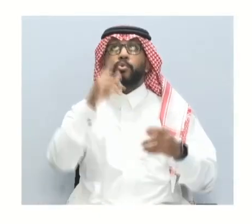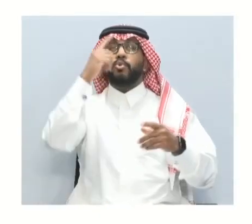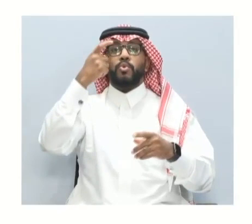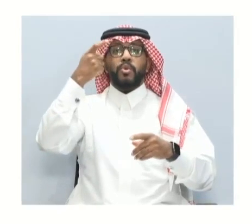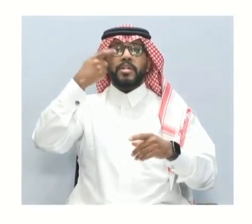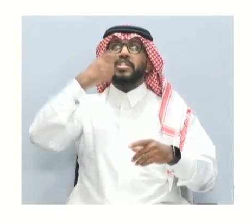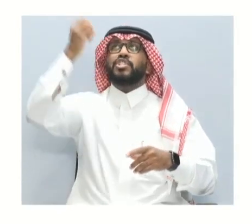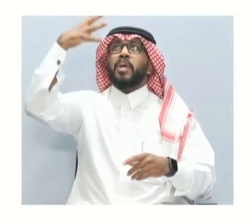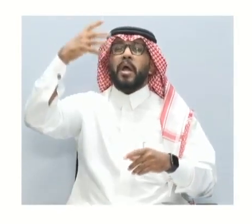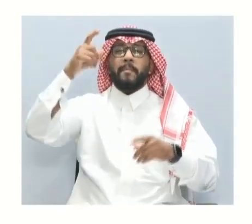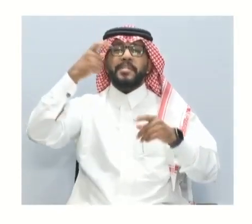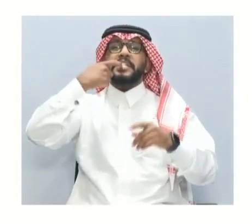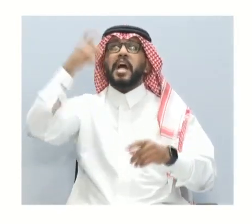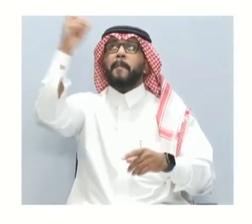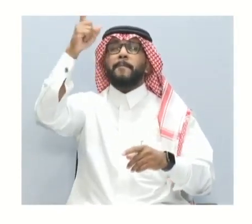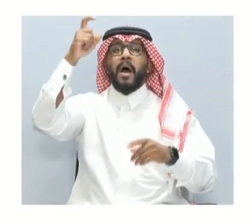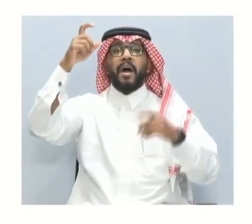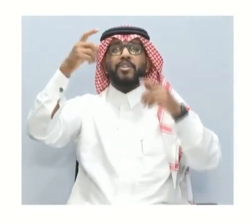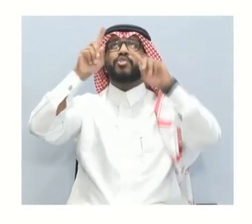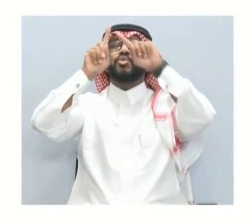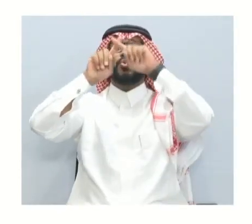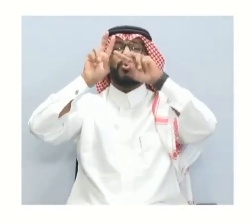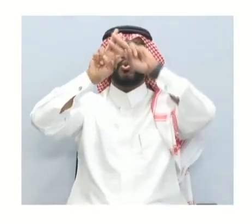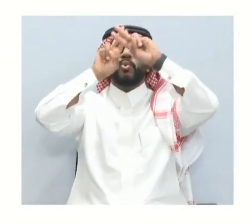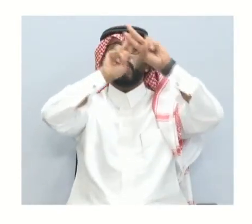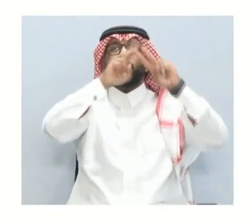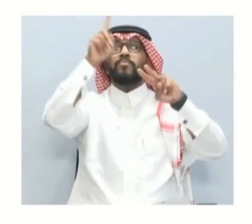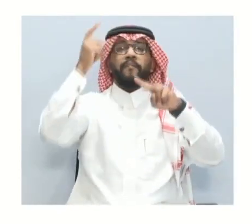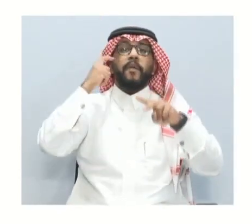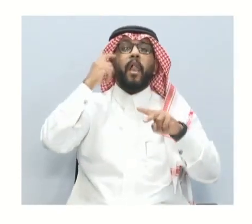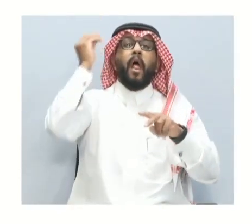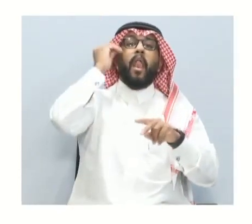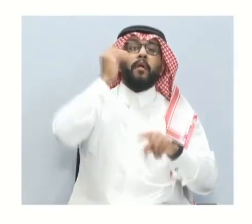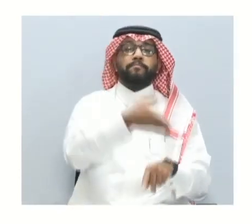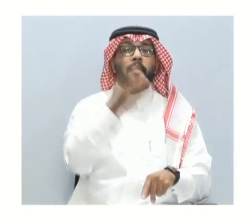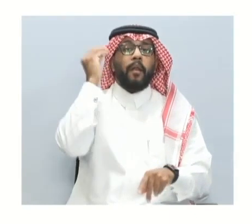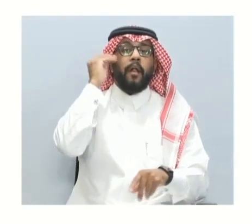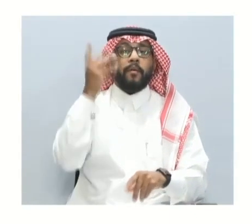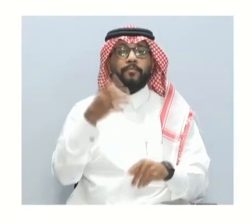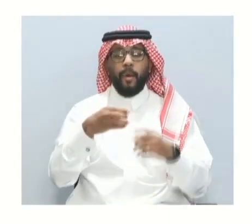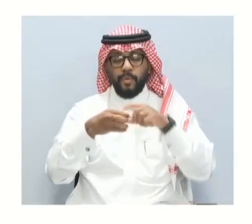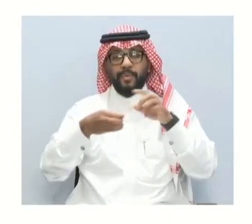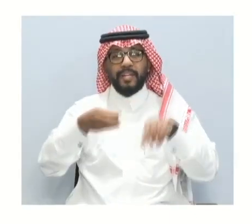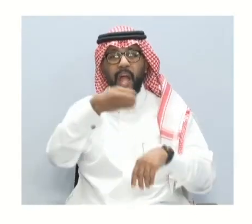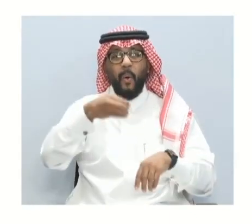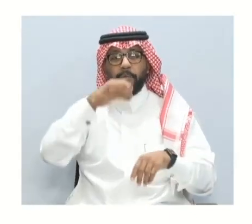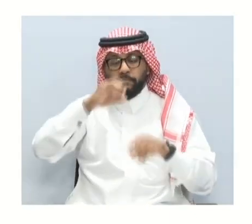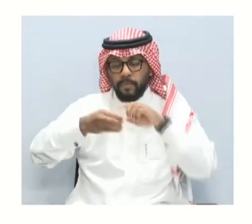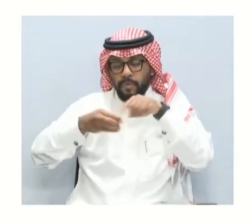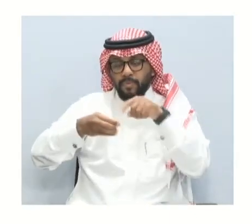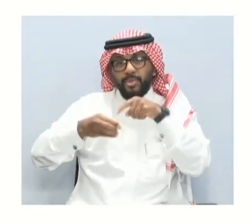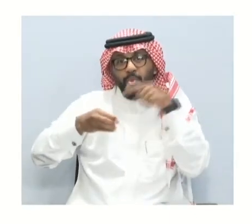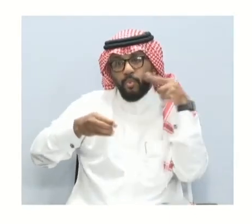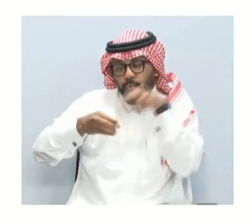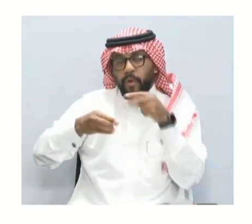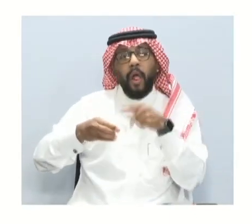كالنجوم وغيرها كالنجوم وغيرها ومنها ما يحدث عند كثير من الناس مث قراءه الفنجان وغيرها من الامثله